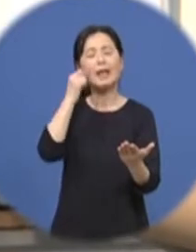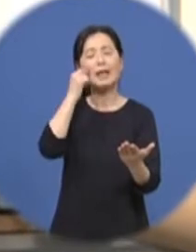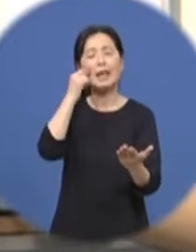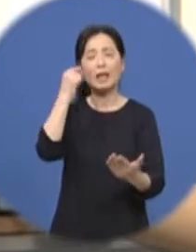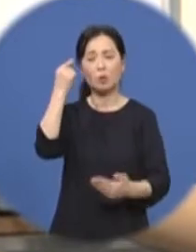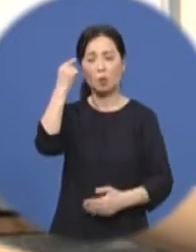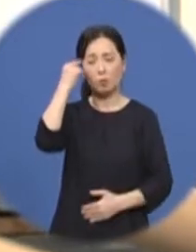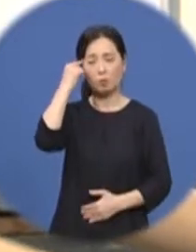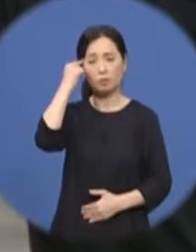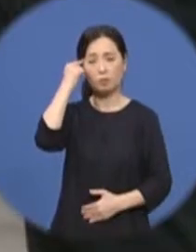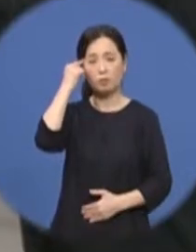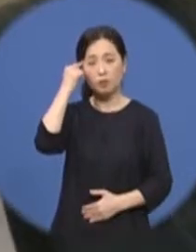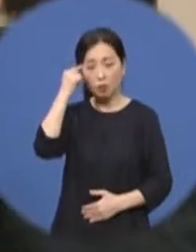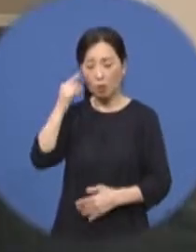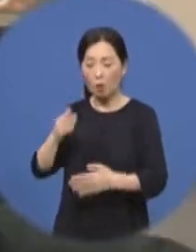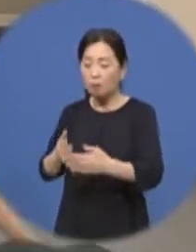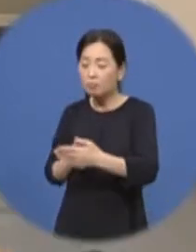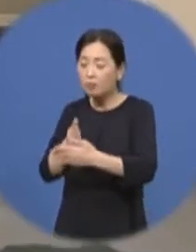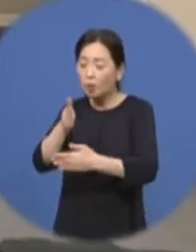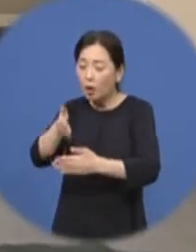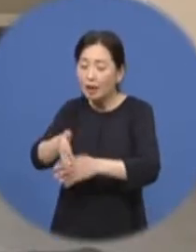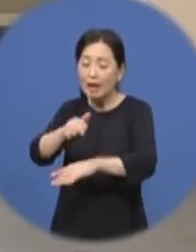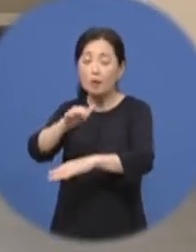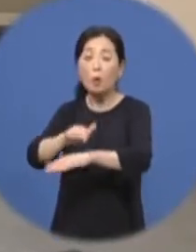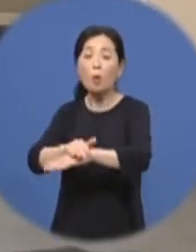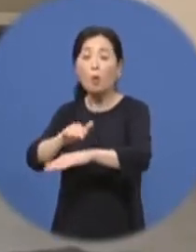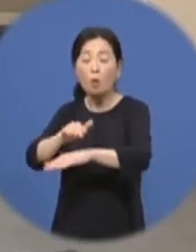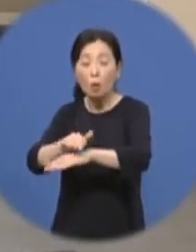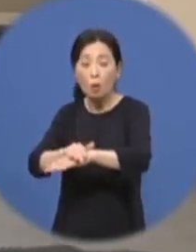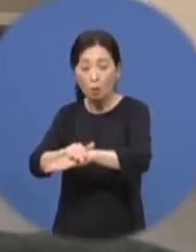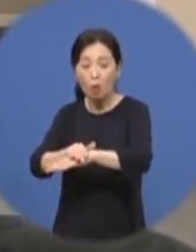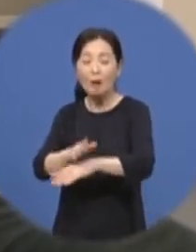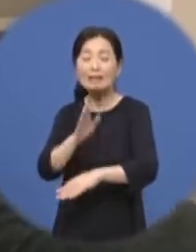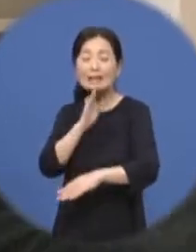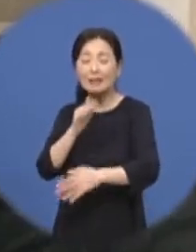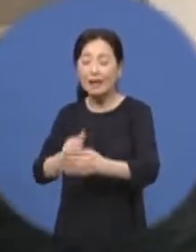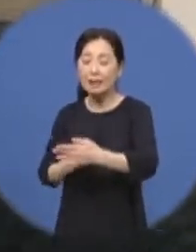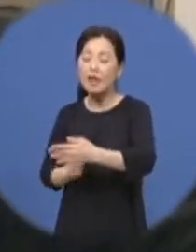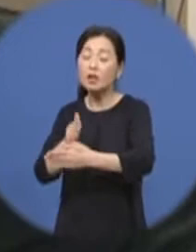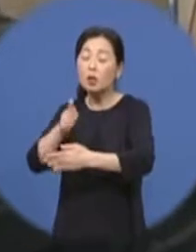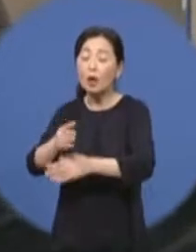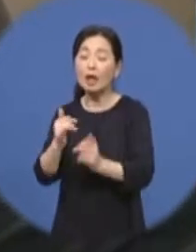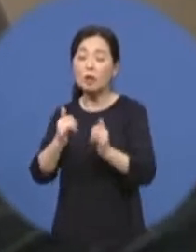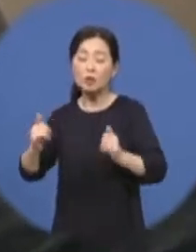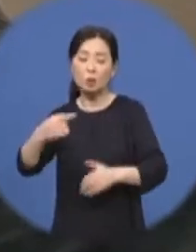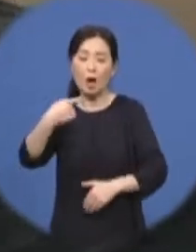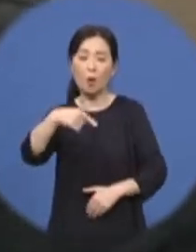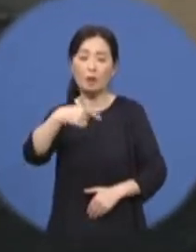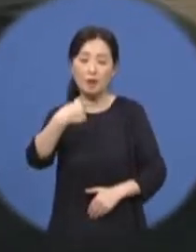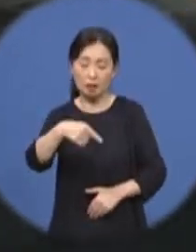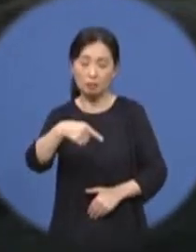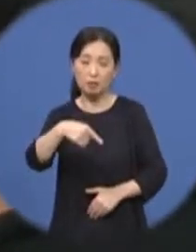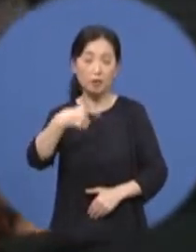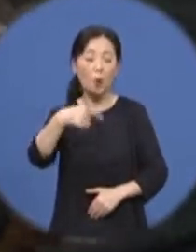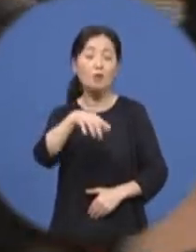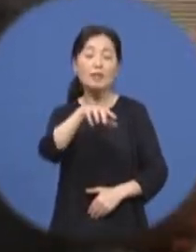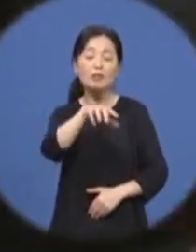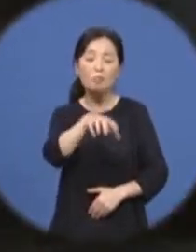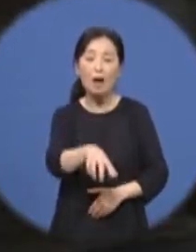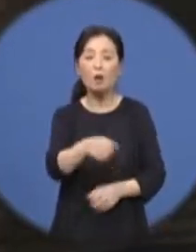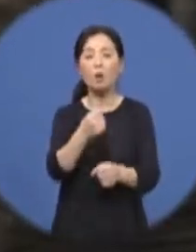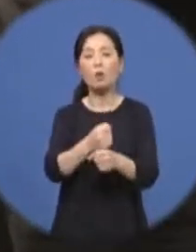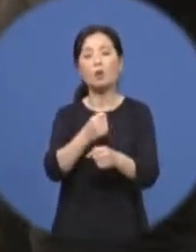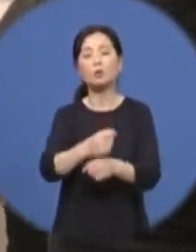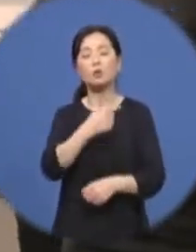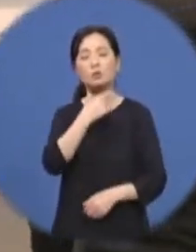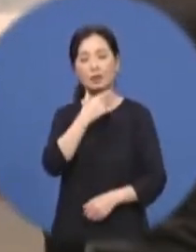はい、 そういうことを乗り越えてきた人が伝えたりできる場を作っていきたいと思うんですね。でそれを経験